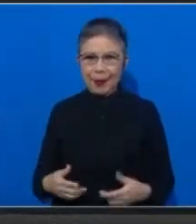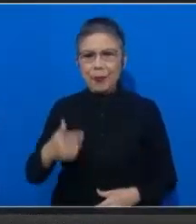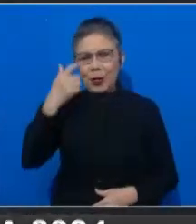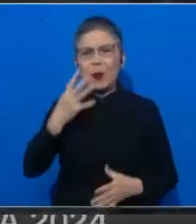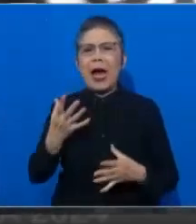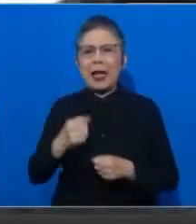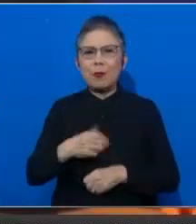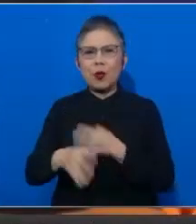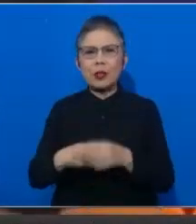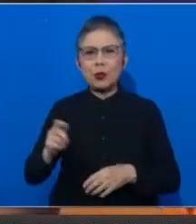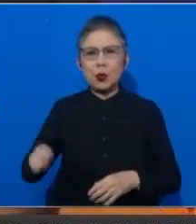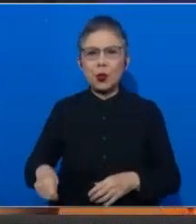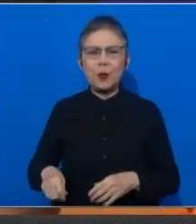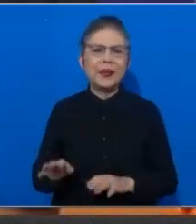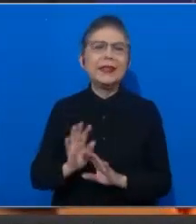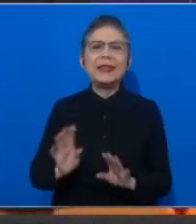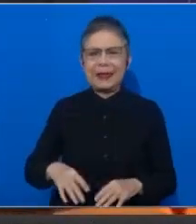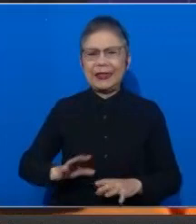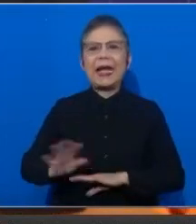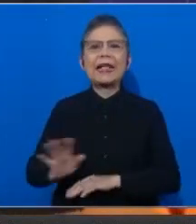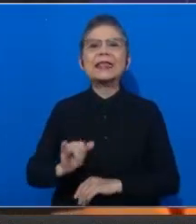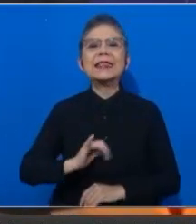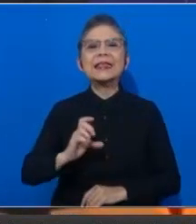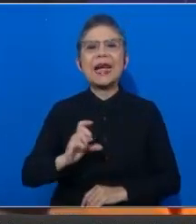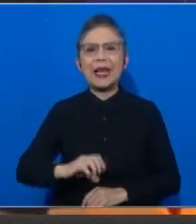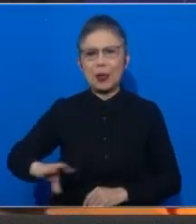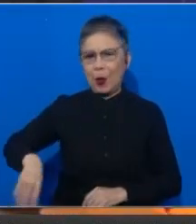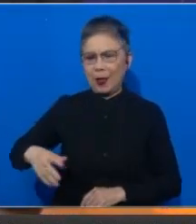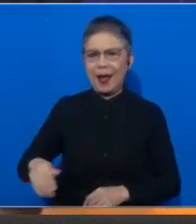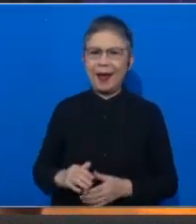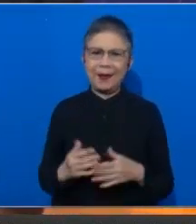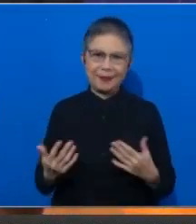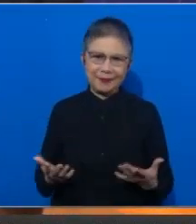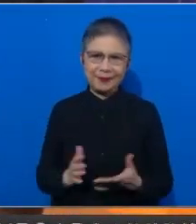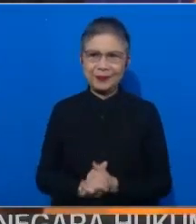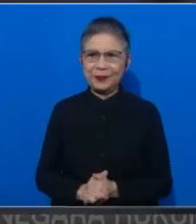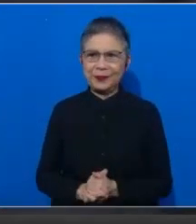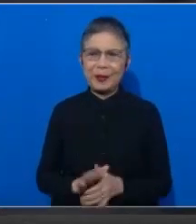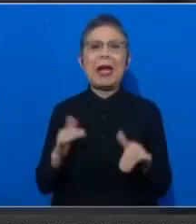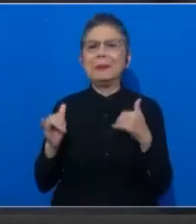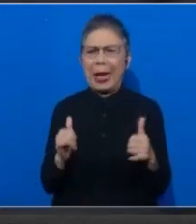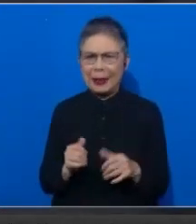berharap proses hukum yang menjerat dirinya dapat diselesaikan secara kekeluargaan.